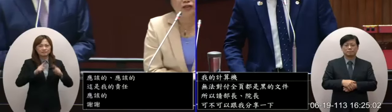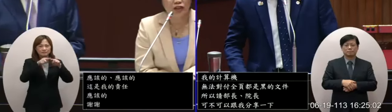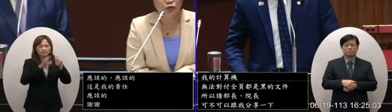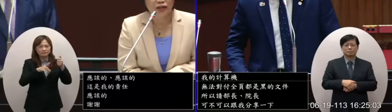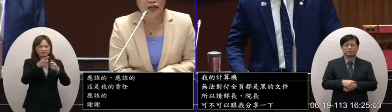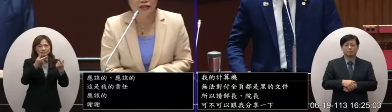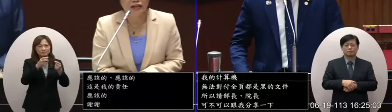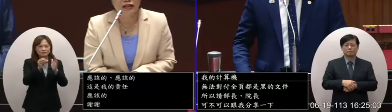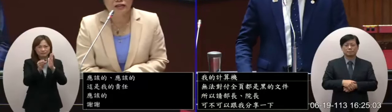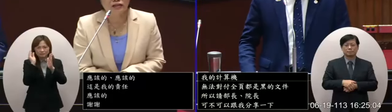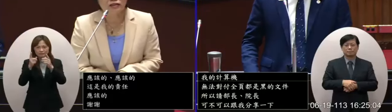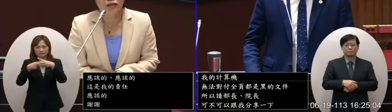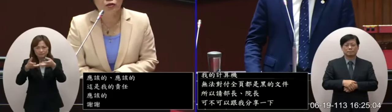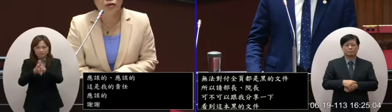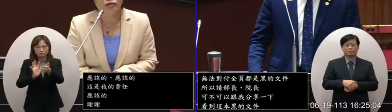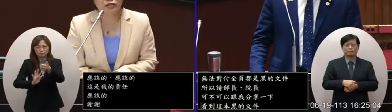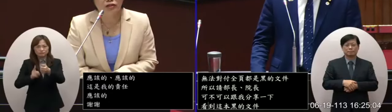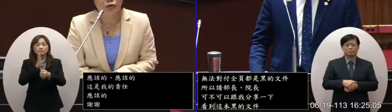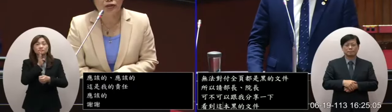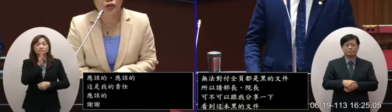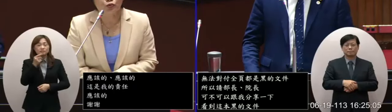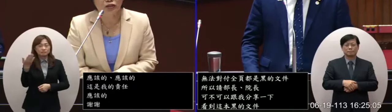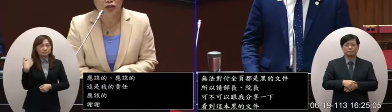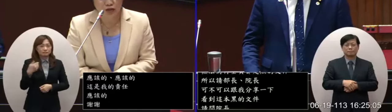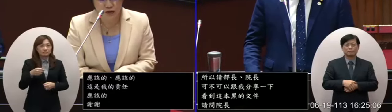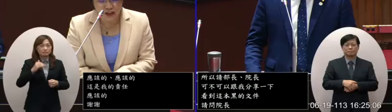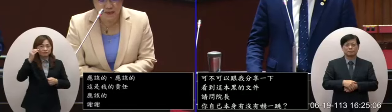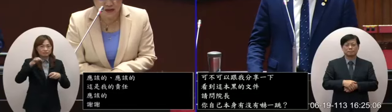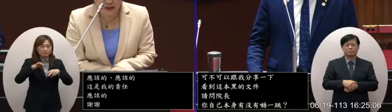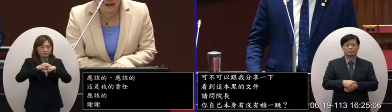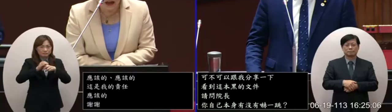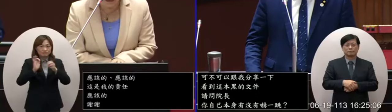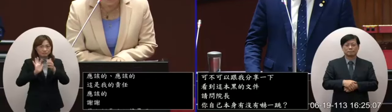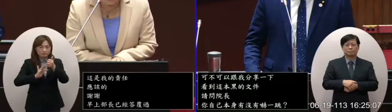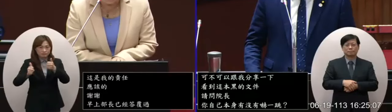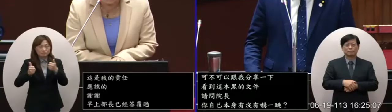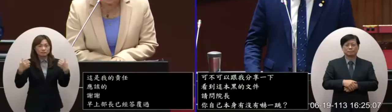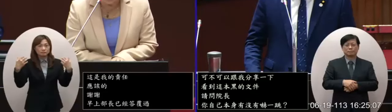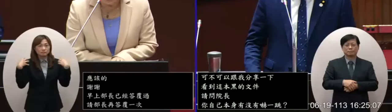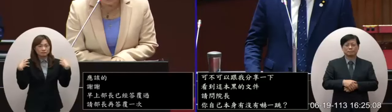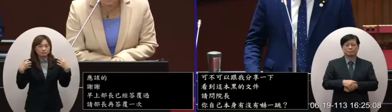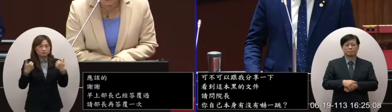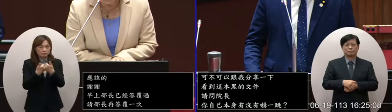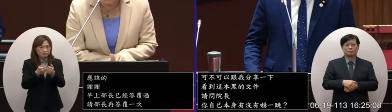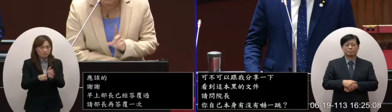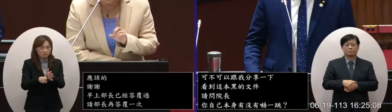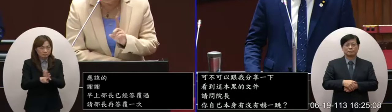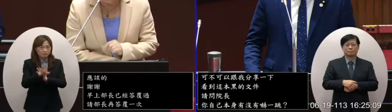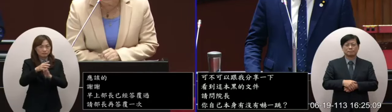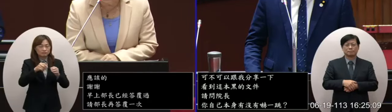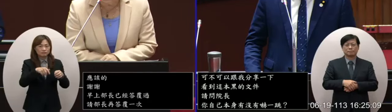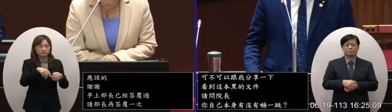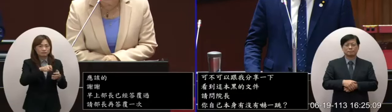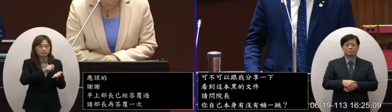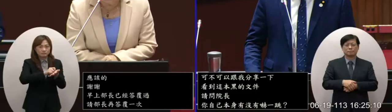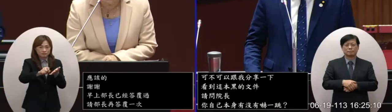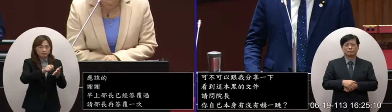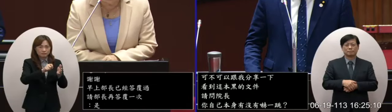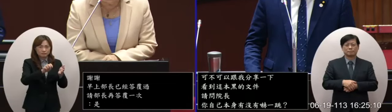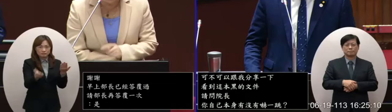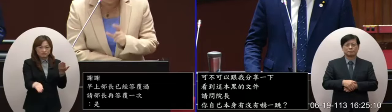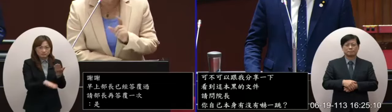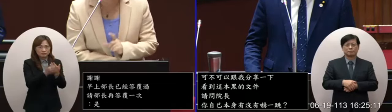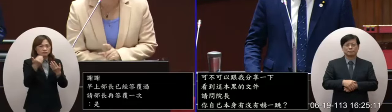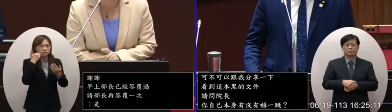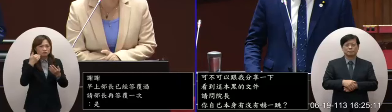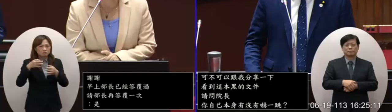阅小组的成员啊，在2次的由高金召委来主持的时候，特别有提到 有关招标文件跟合约书涉及商业机